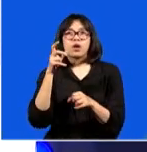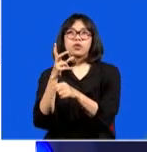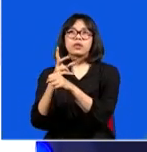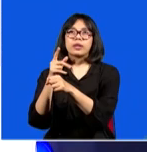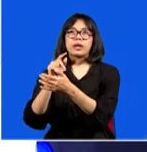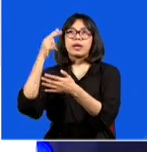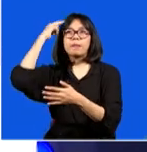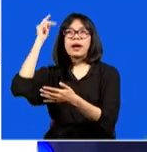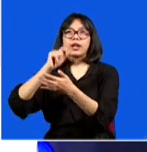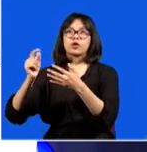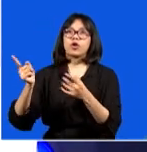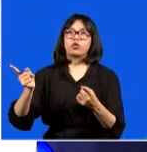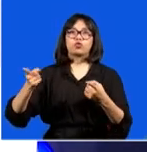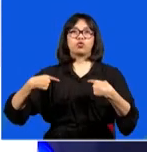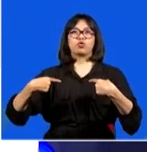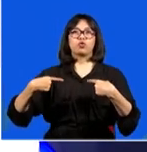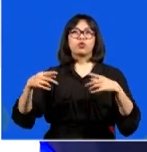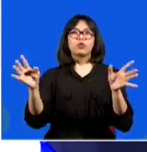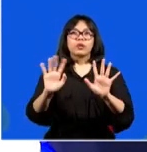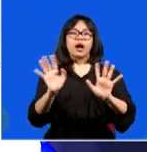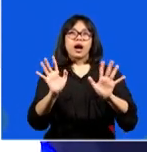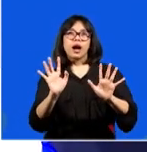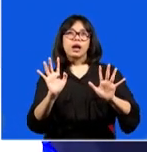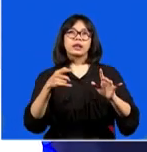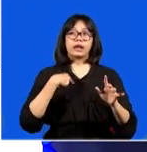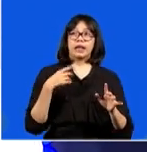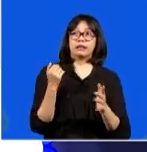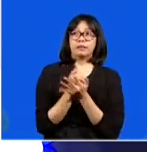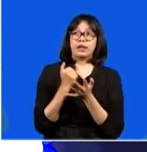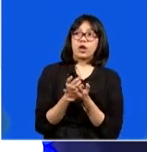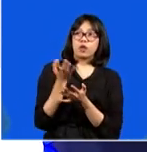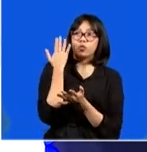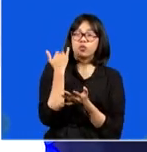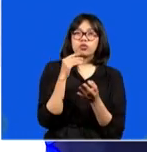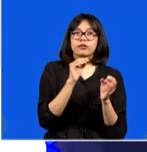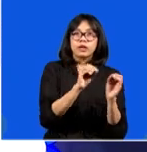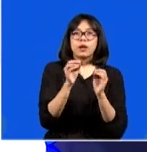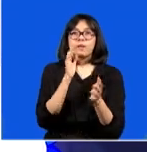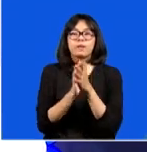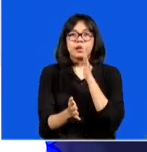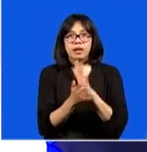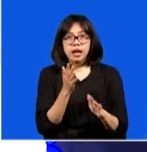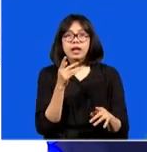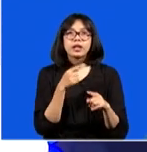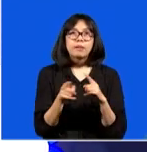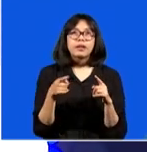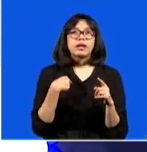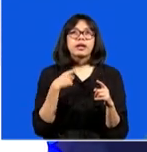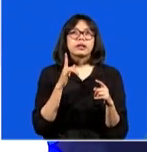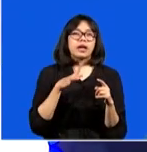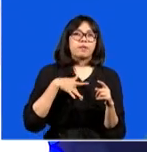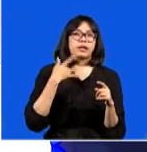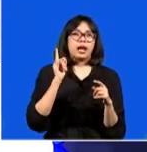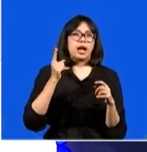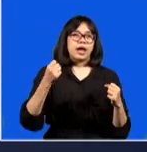kita yang berinisiatif melakukan untuk anak-anak itu sudah pernah sebenarnya kita lakukan tapi ketika mengikuti guru penggerak ini ada yang menguatkan saya